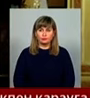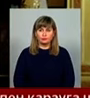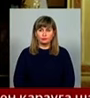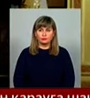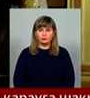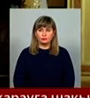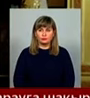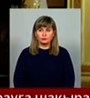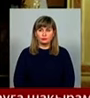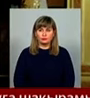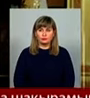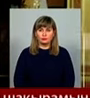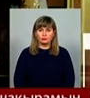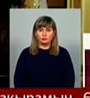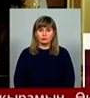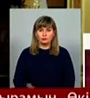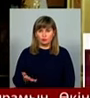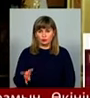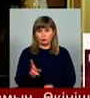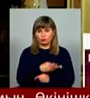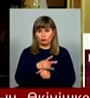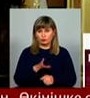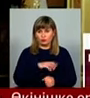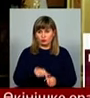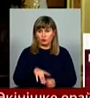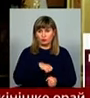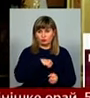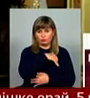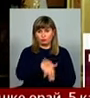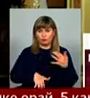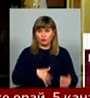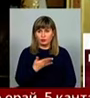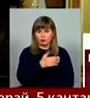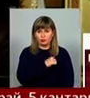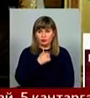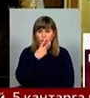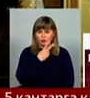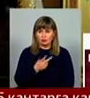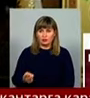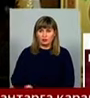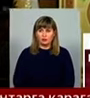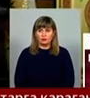День и ночь вот помародерствовали здесь. Видите сами, что творится.